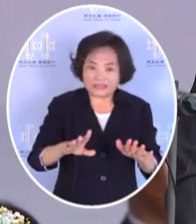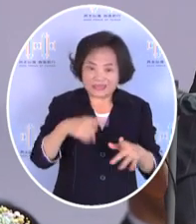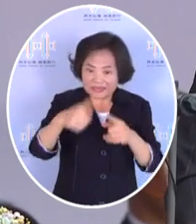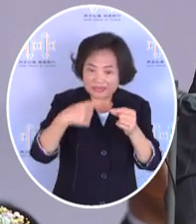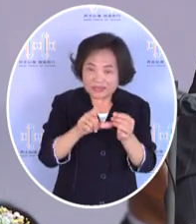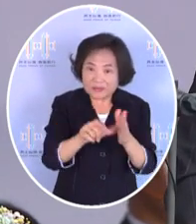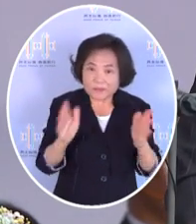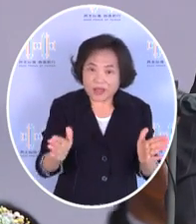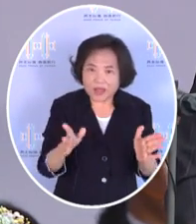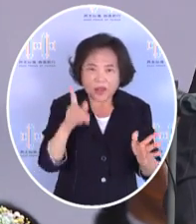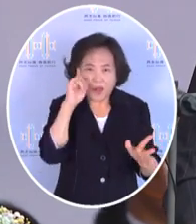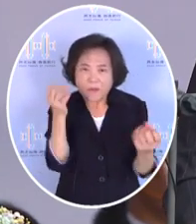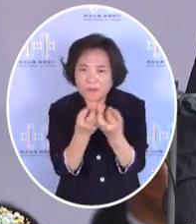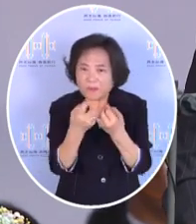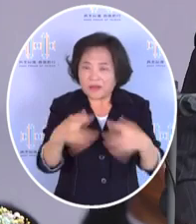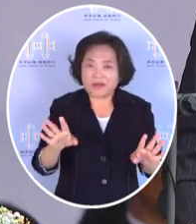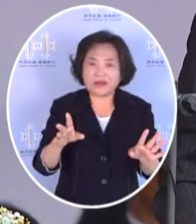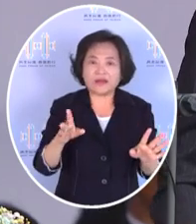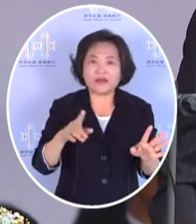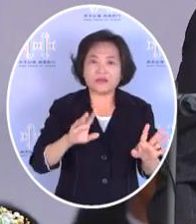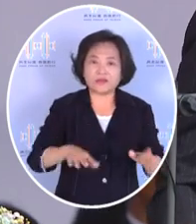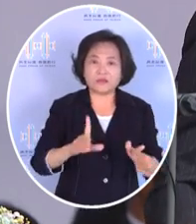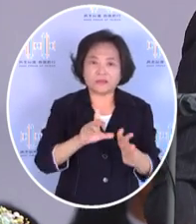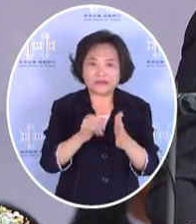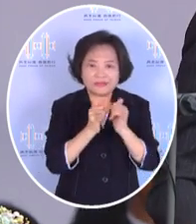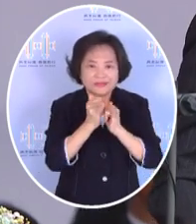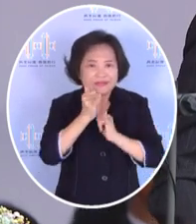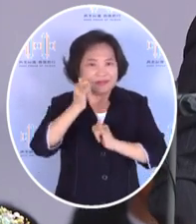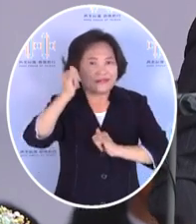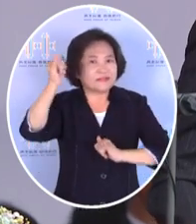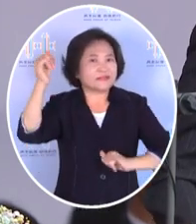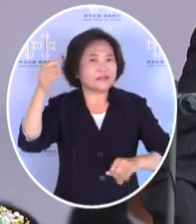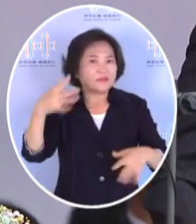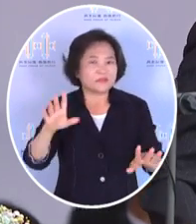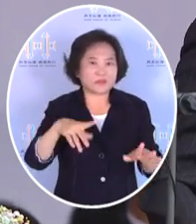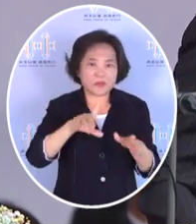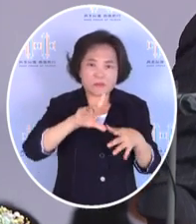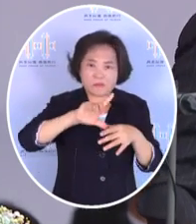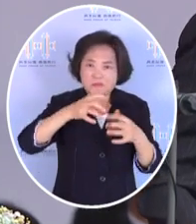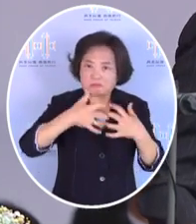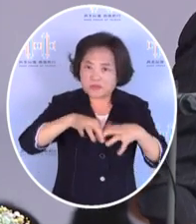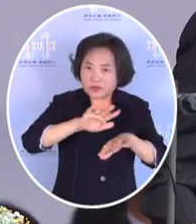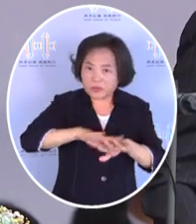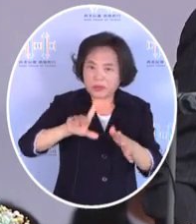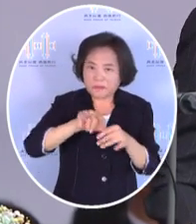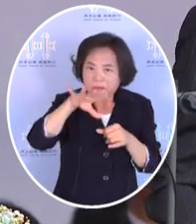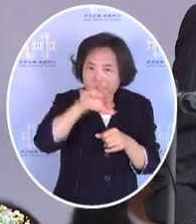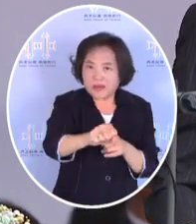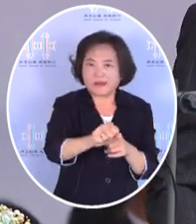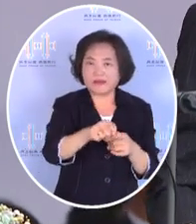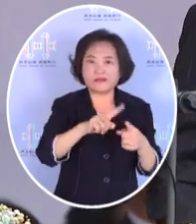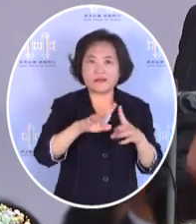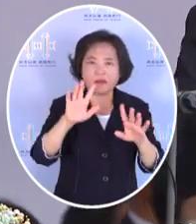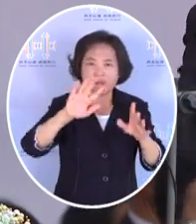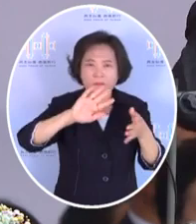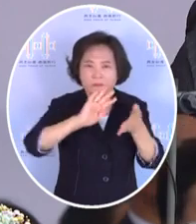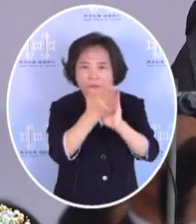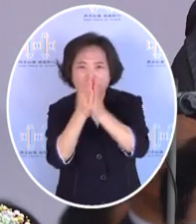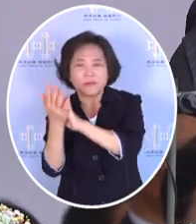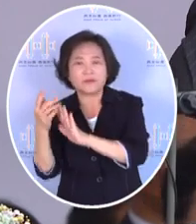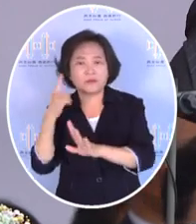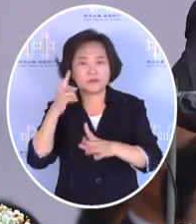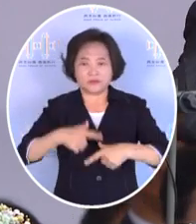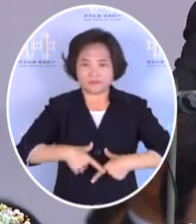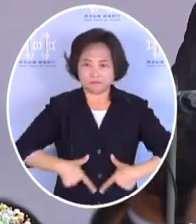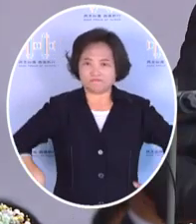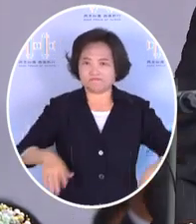年，因为我们在时代中把握机遇，在变局中勇